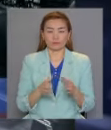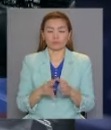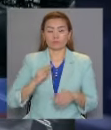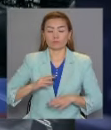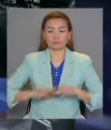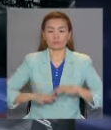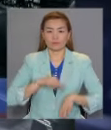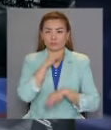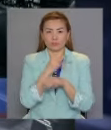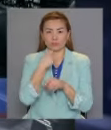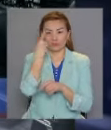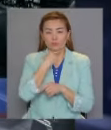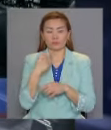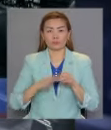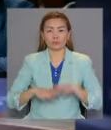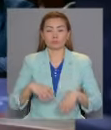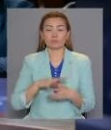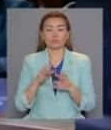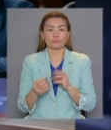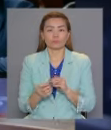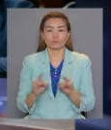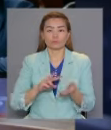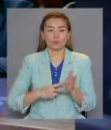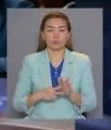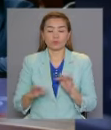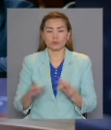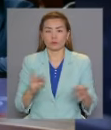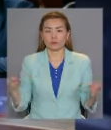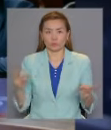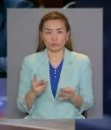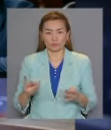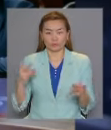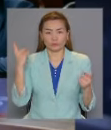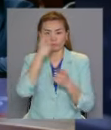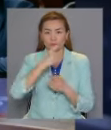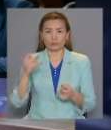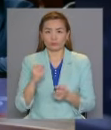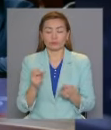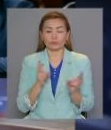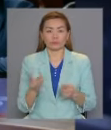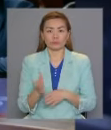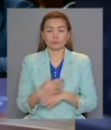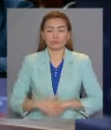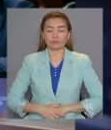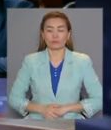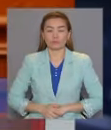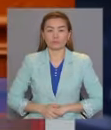управлений, ответственным за отрасль, в частности, утвердить план мероприятий по предупреждению угрозы гибели рыбы.